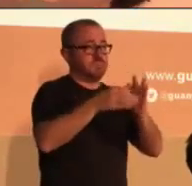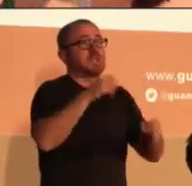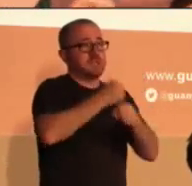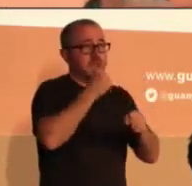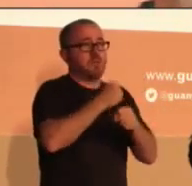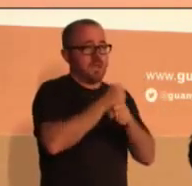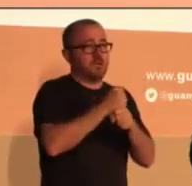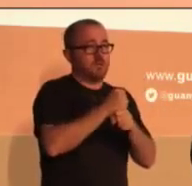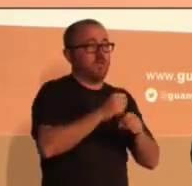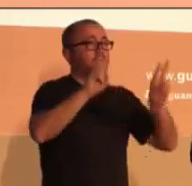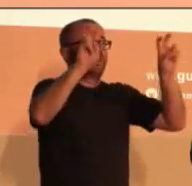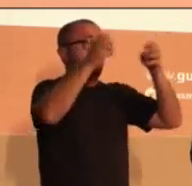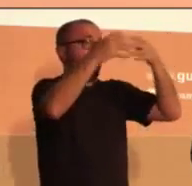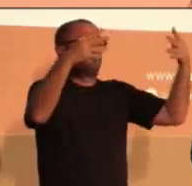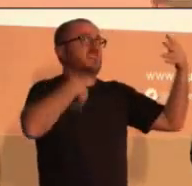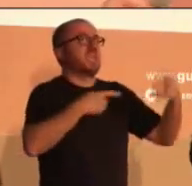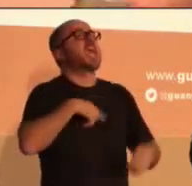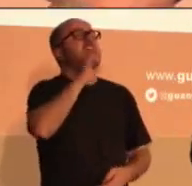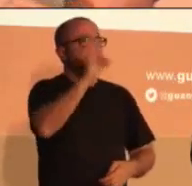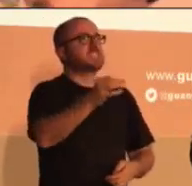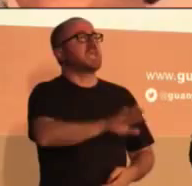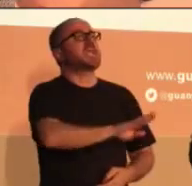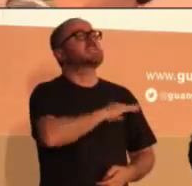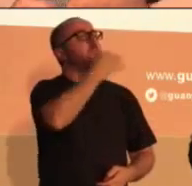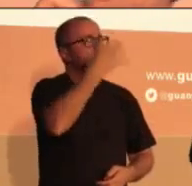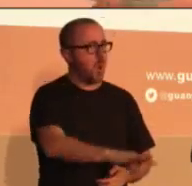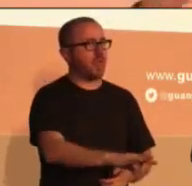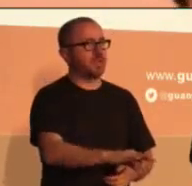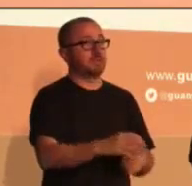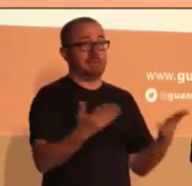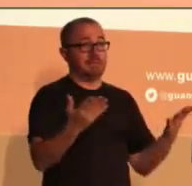No? Bueno, si se puede, clar que sí.